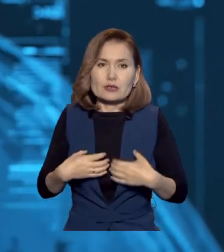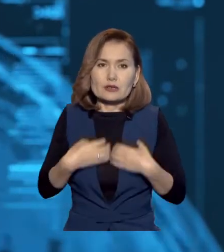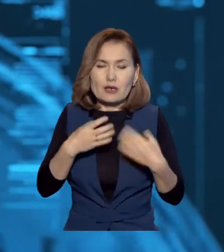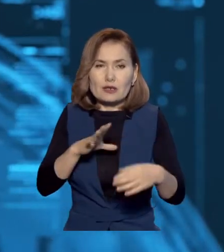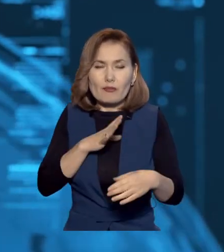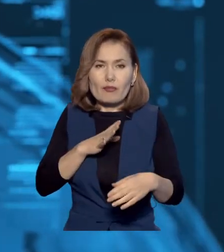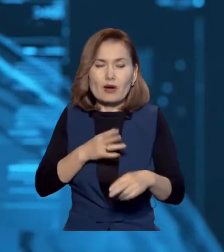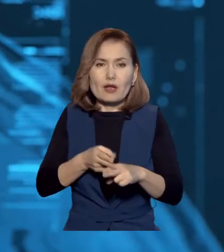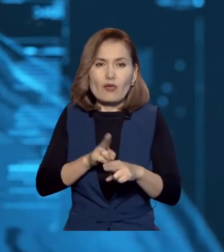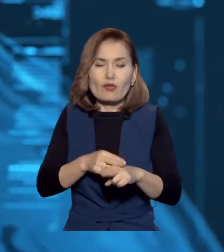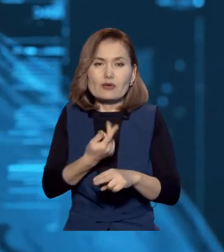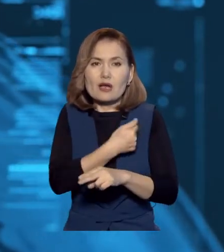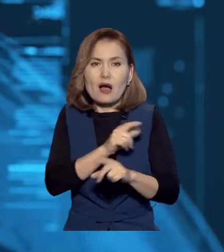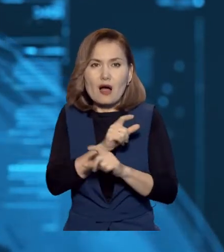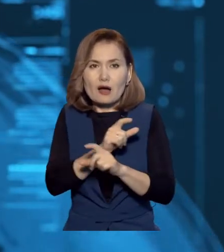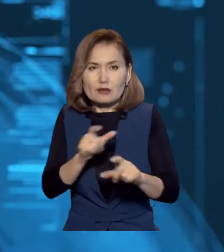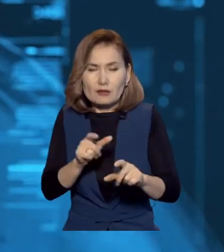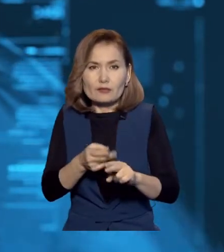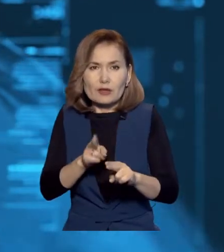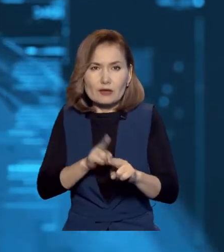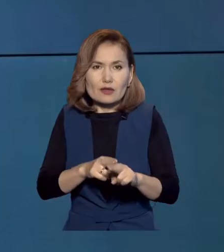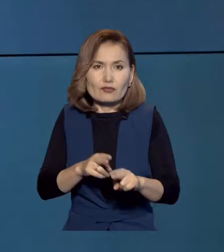келіп, олармен ілескен адамдар да болды.